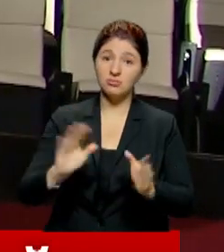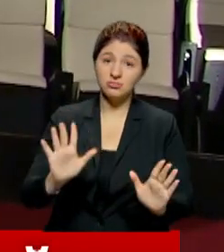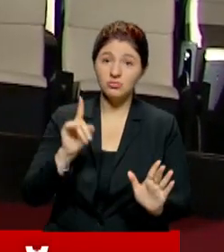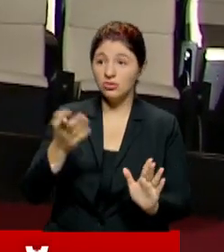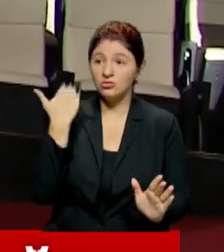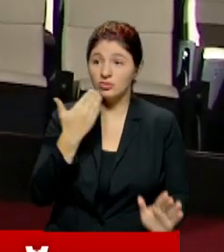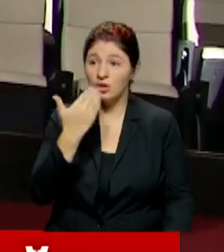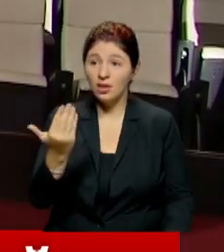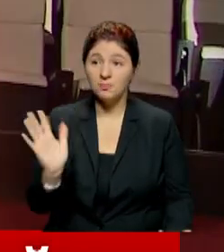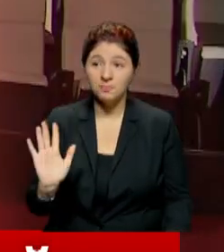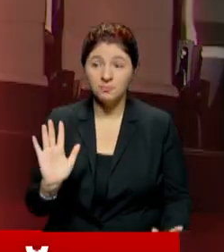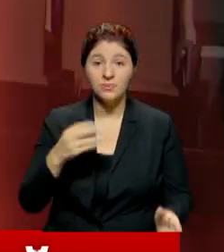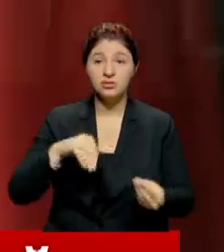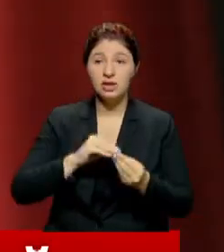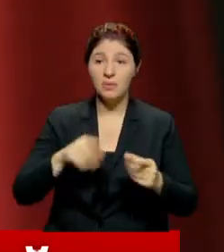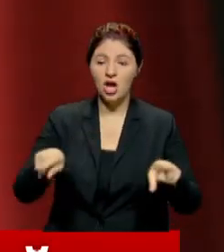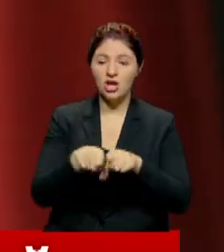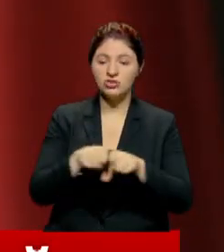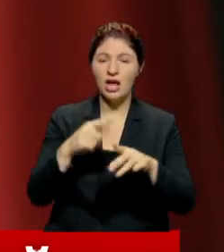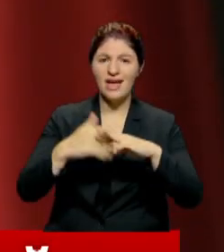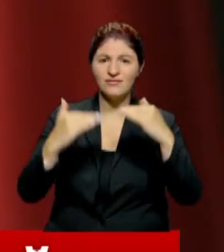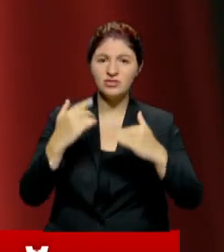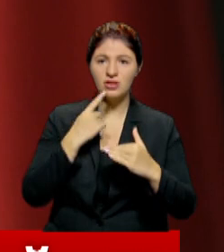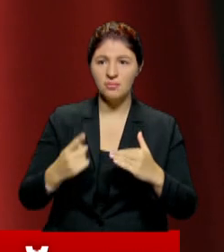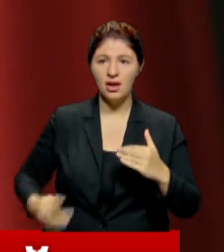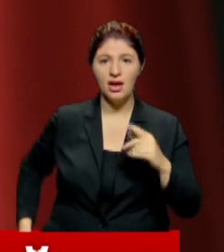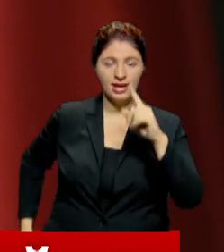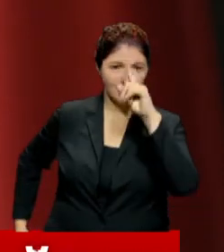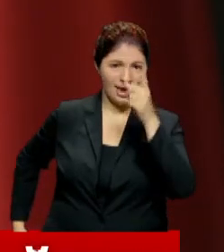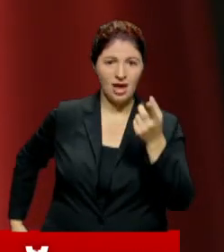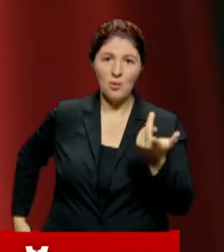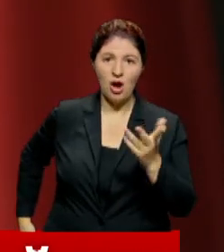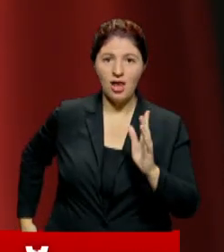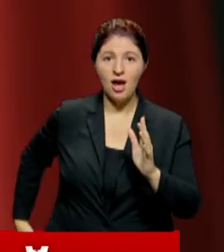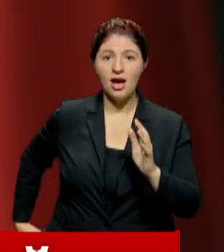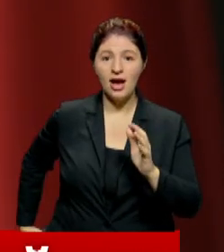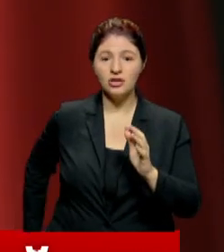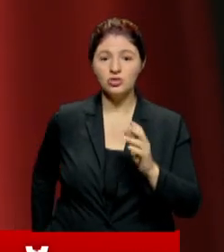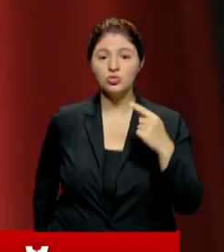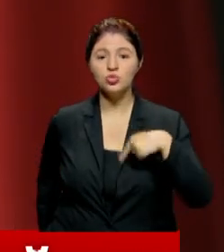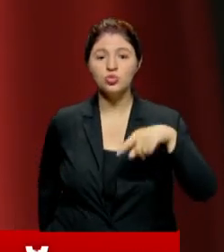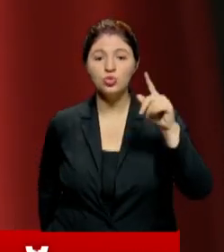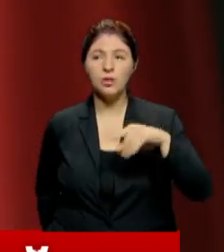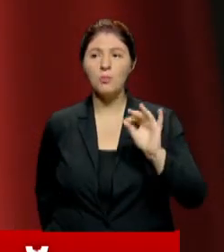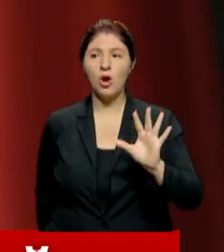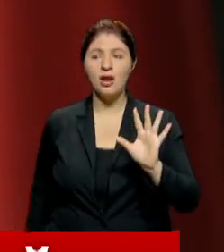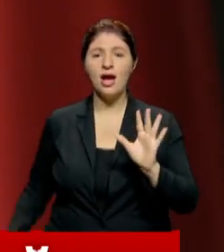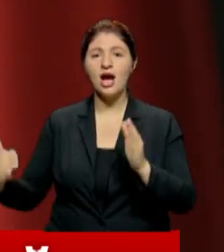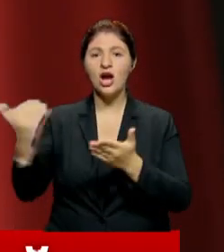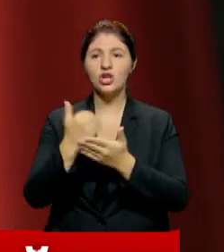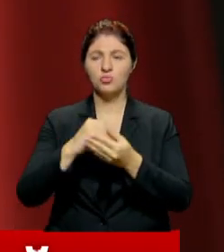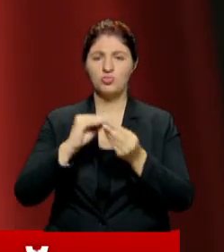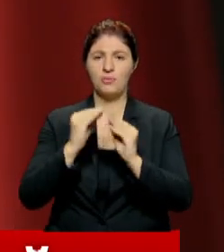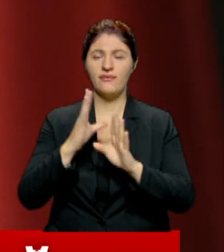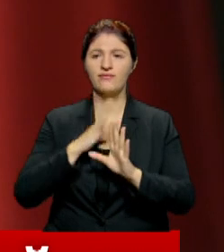Bunu daha önce de ifade etmiştim zam yani eşittir enflasyon Aslında tek kelimeyle bu halkın günlerini bu gündeminde bu var zaten geçim